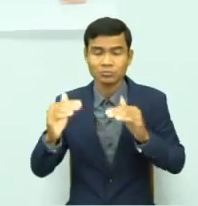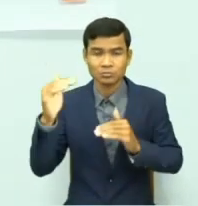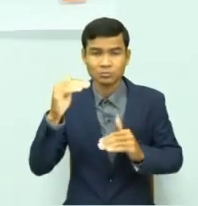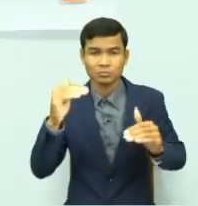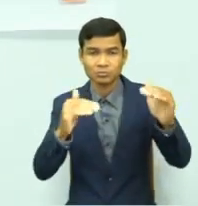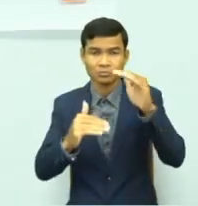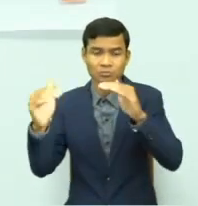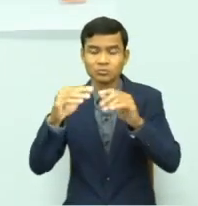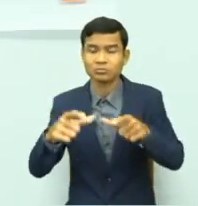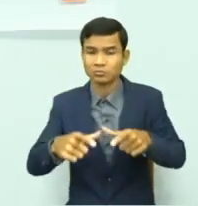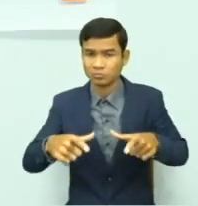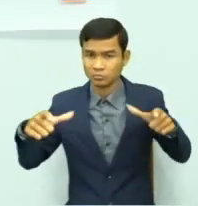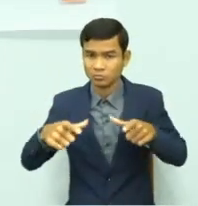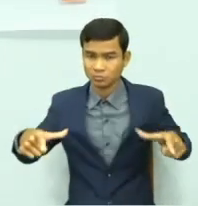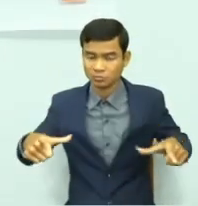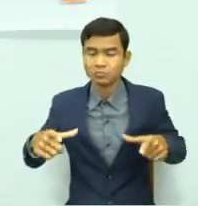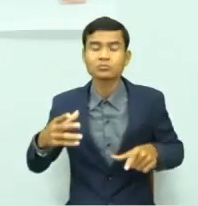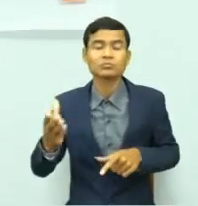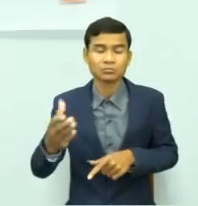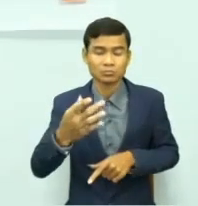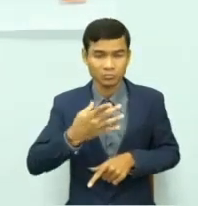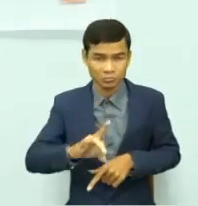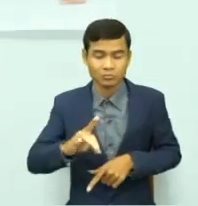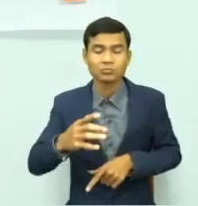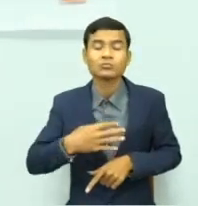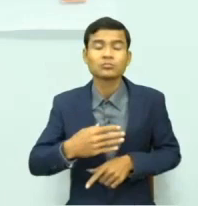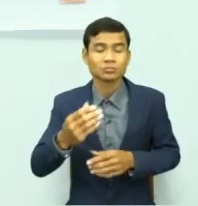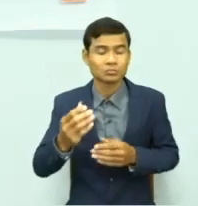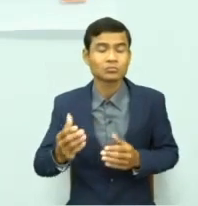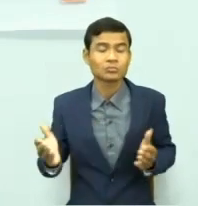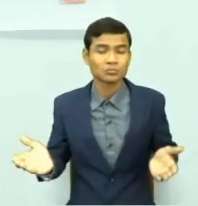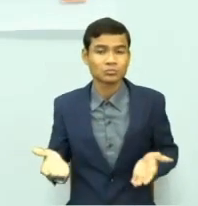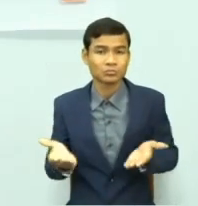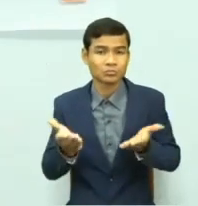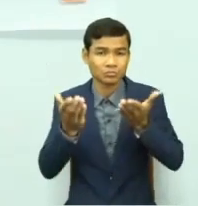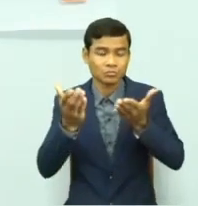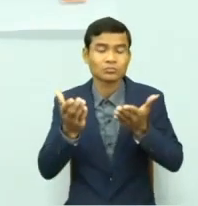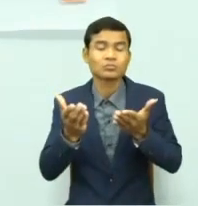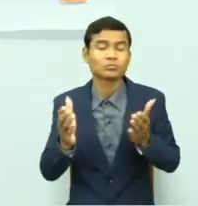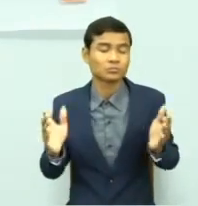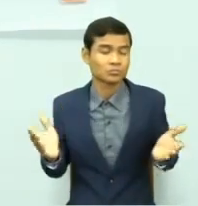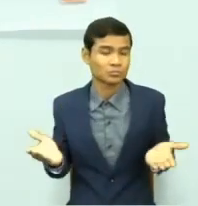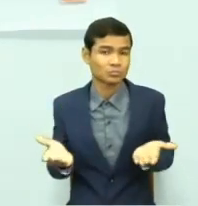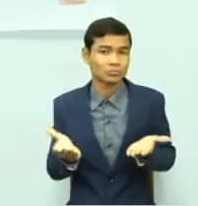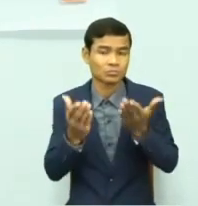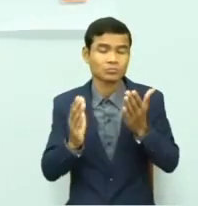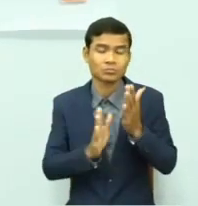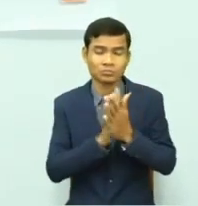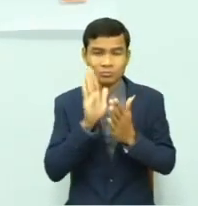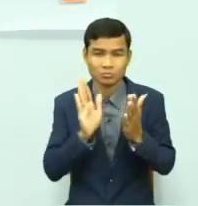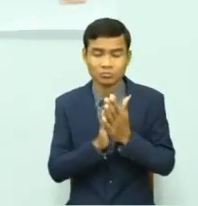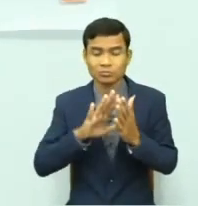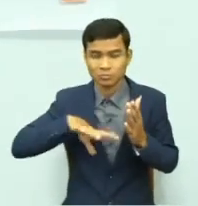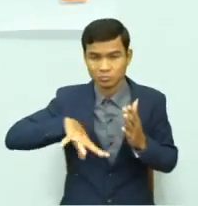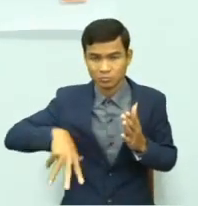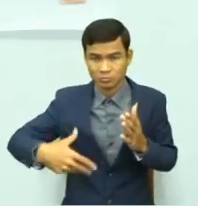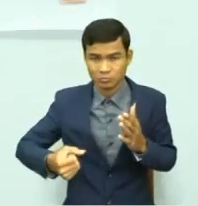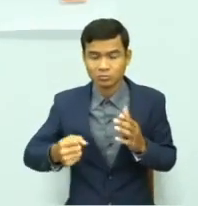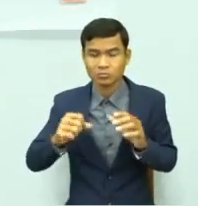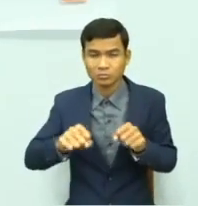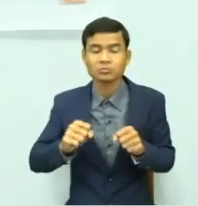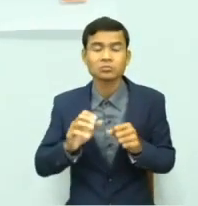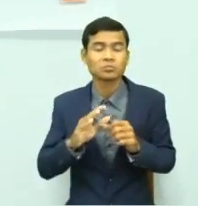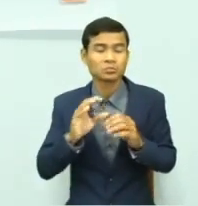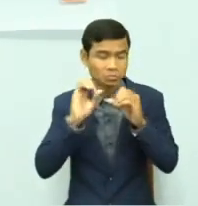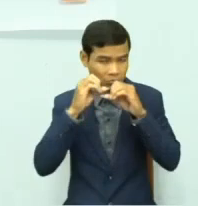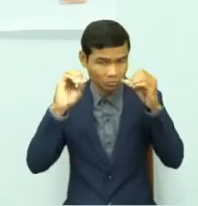sna đầy thùng thùng mà con chà bị pru đâm bay chà lược túi chà protein cam của chia dưỡng chà ao miến cắt